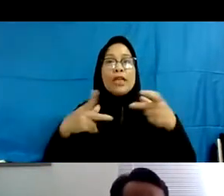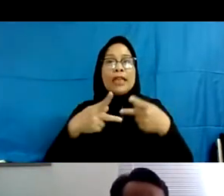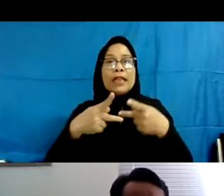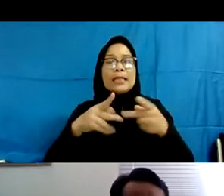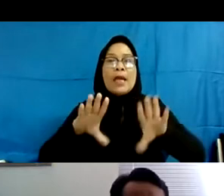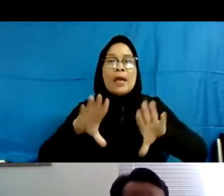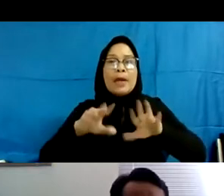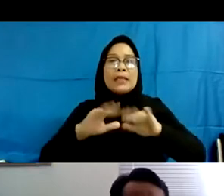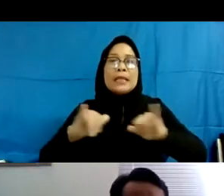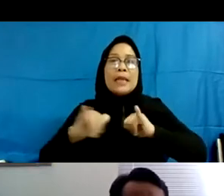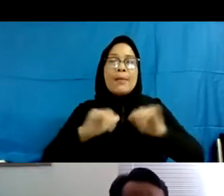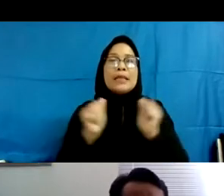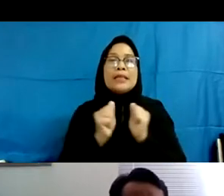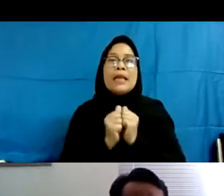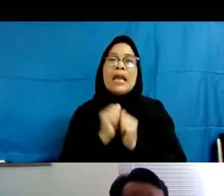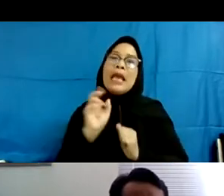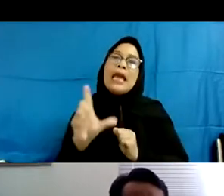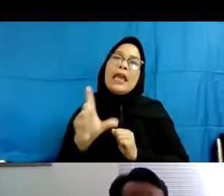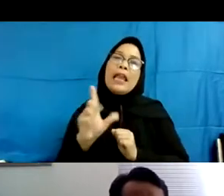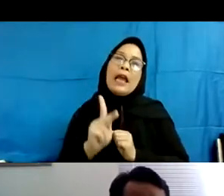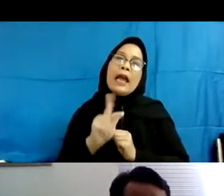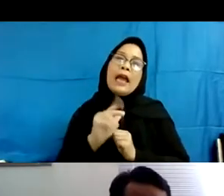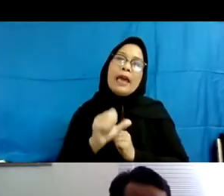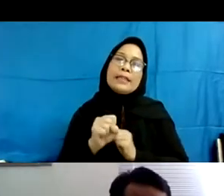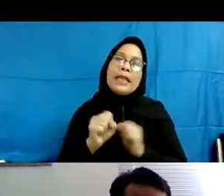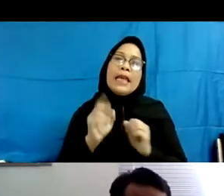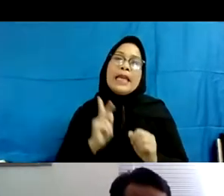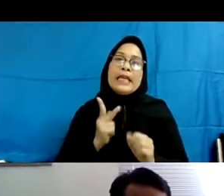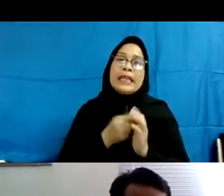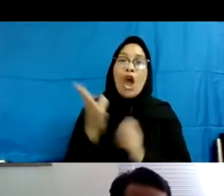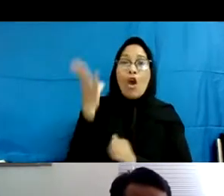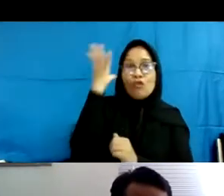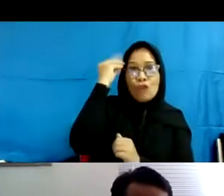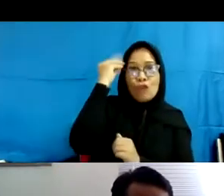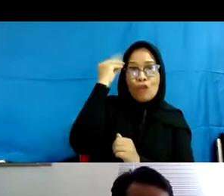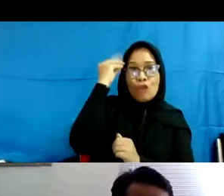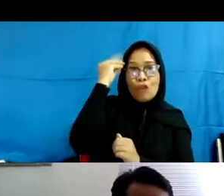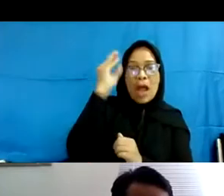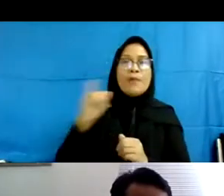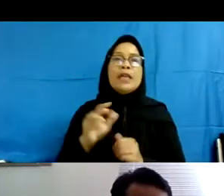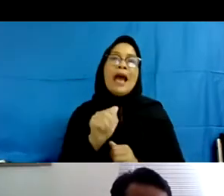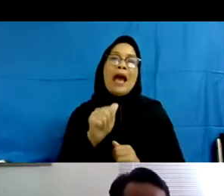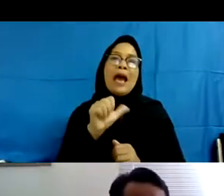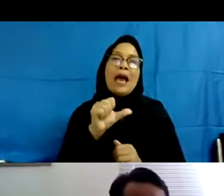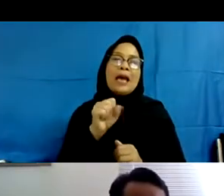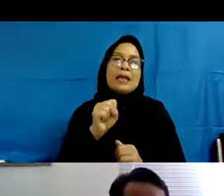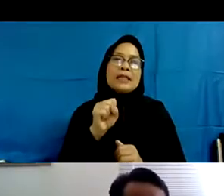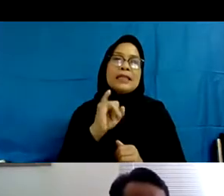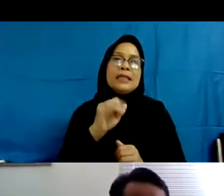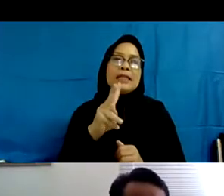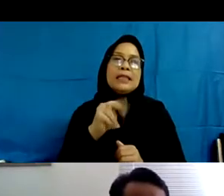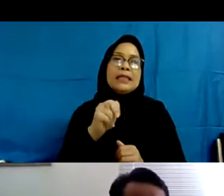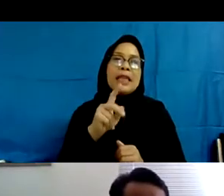dengan LKS. Nah, ini yang kita pahami bersama sebagai atensi, yaitu asistensi rehabilitasi sosial.